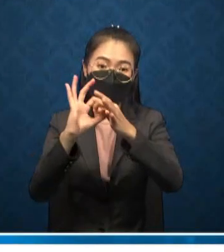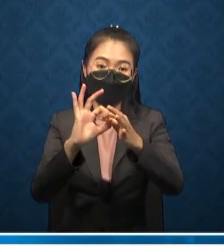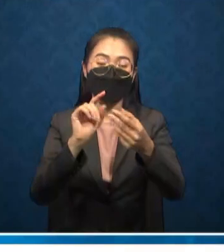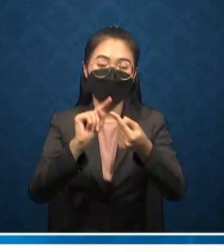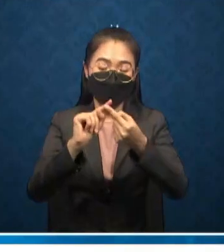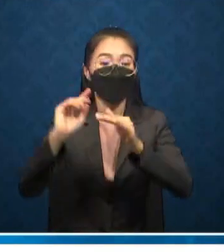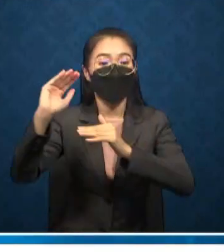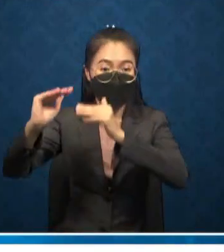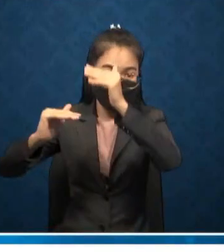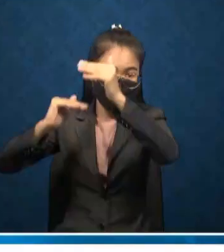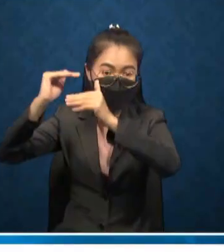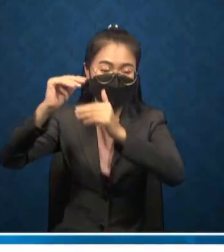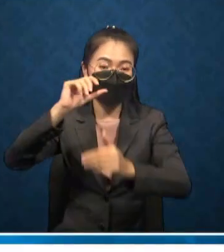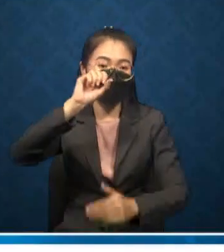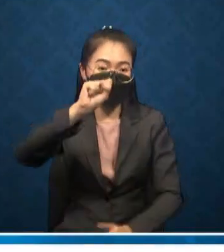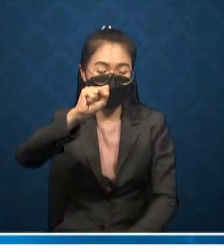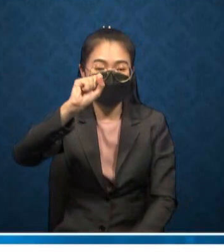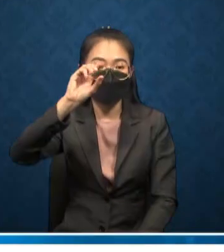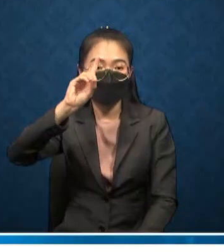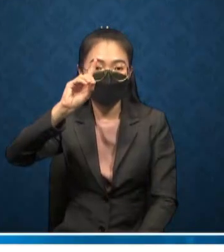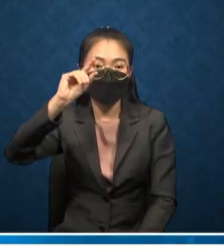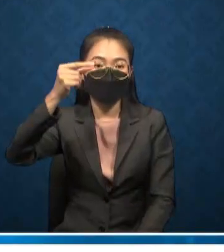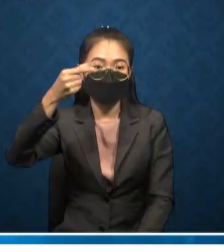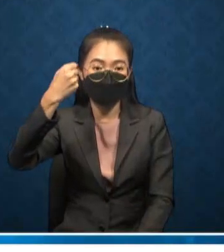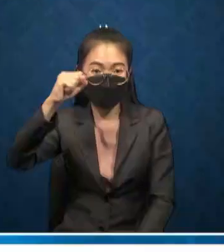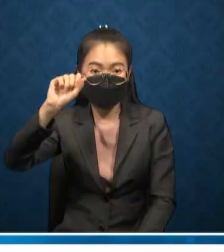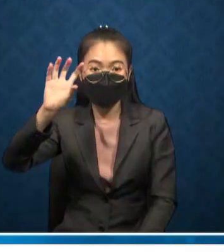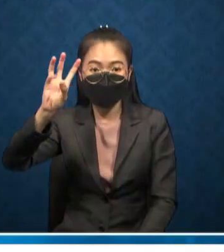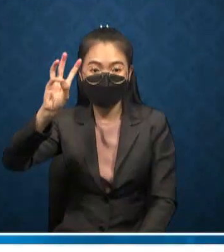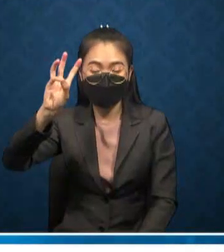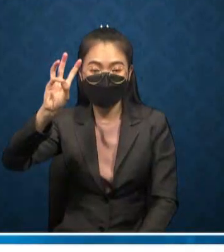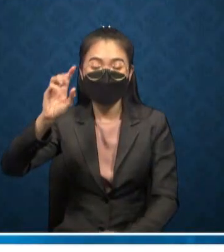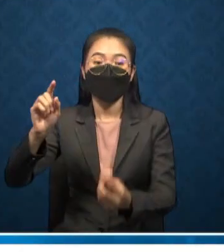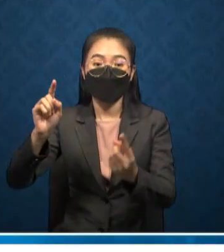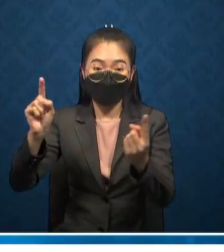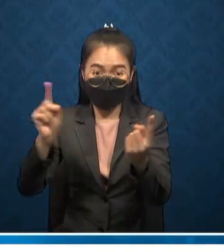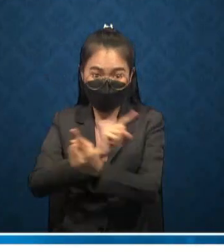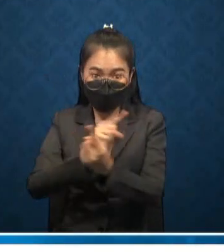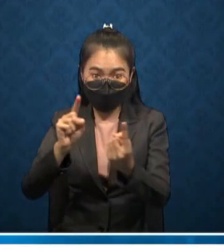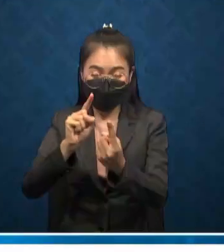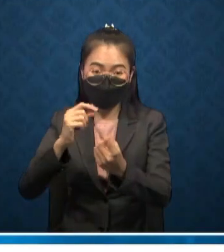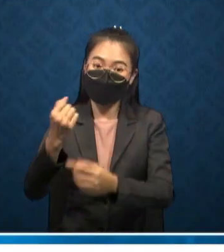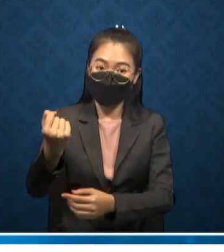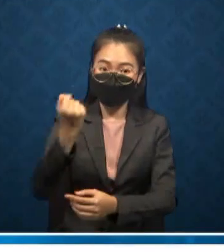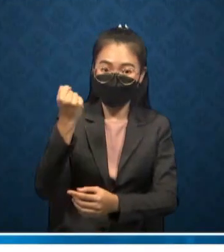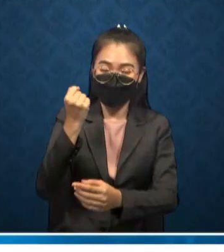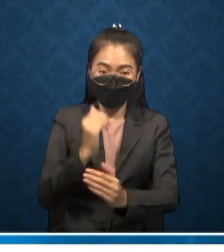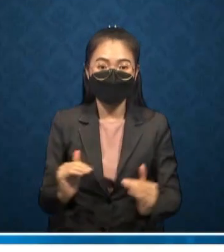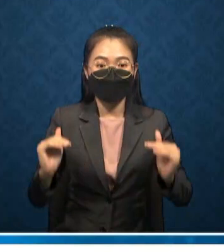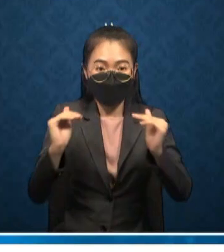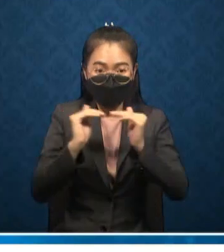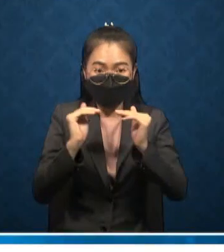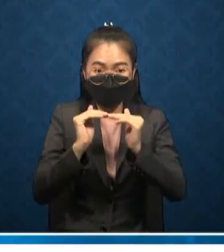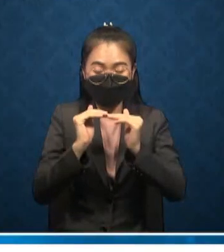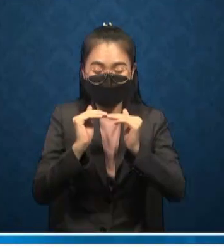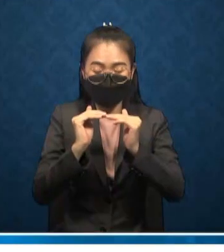G16นะคะการสร้างสังคมที่สงบสุขยุติธรรมองค์และชุมชนมีความ